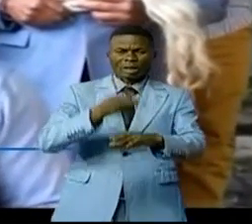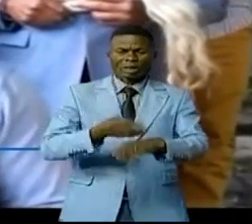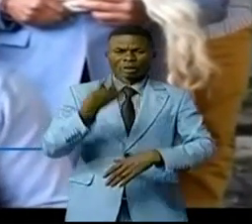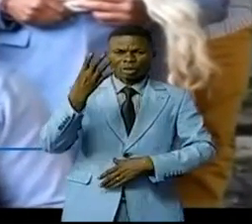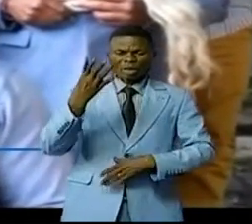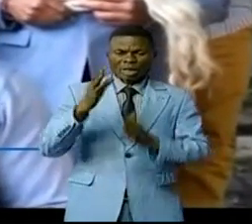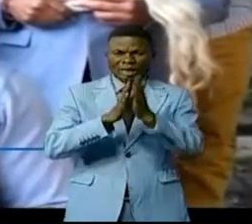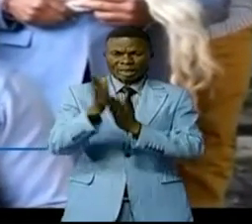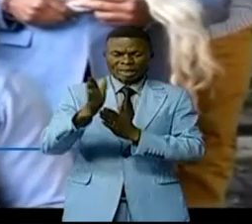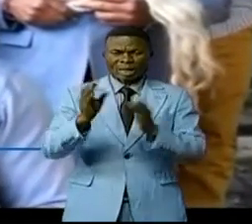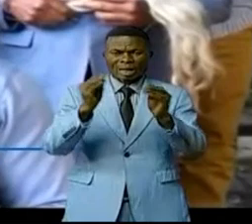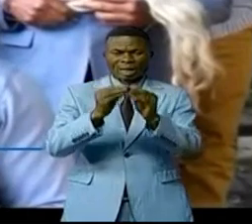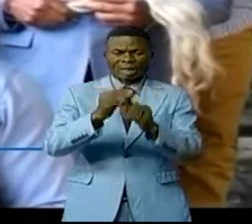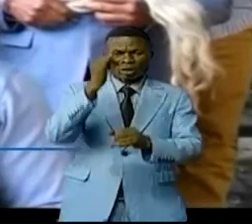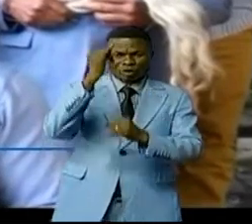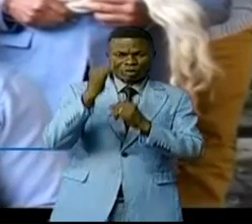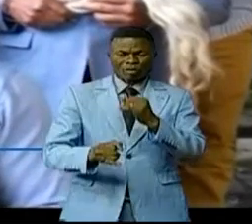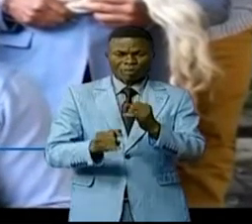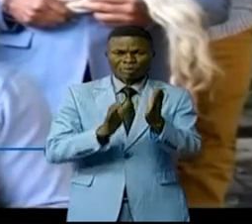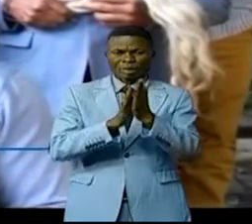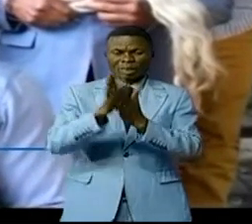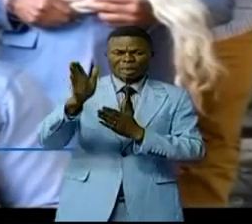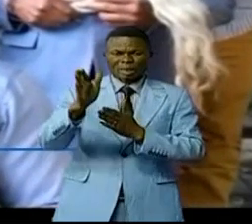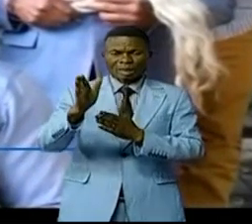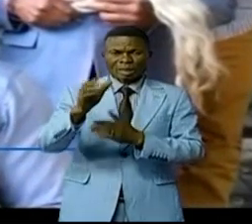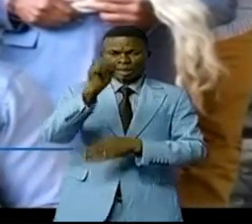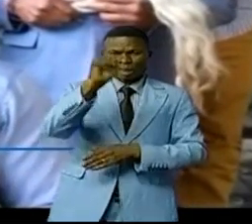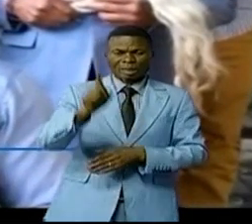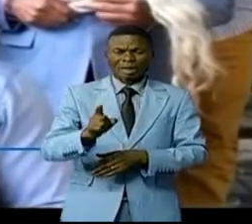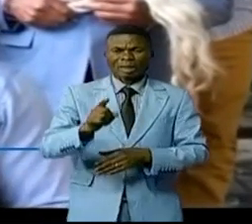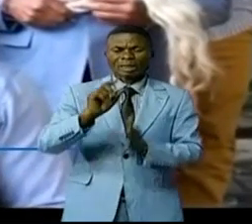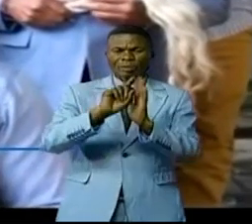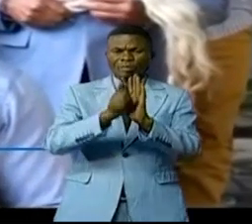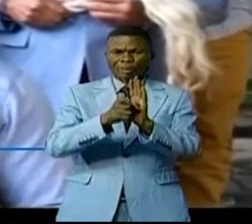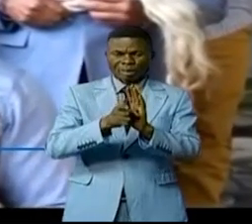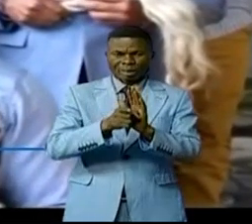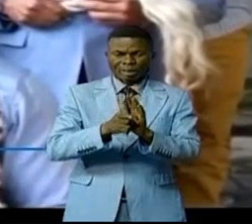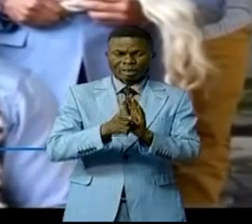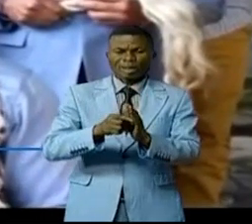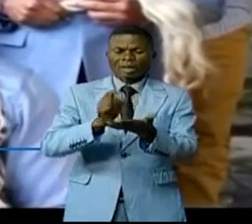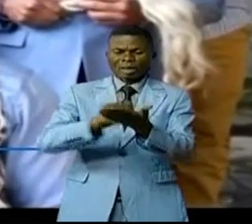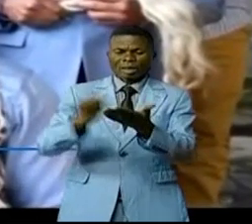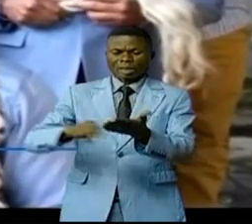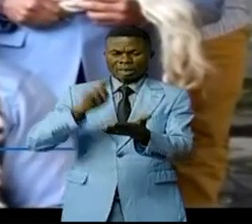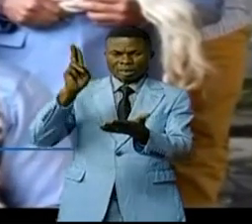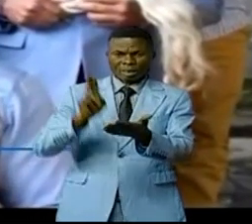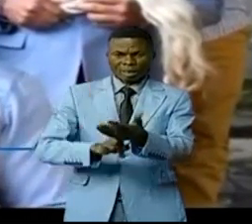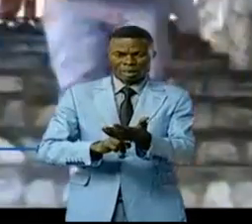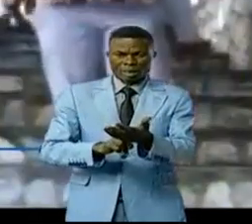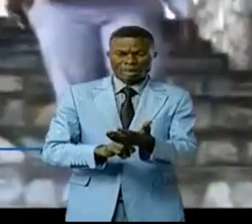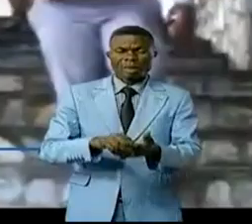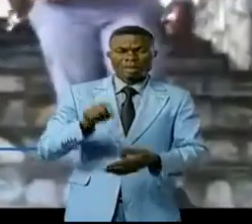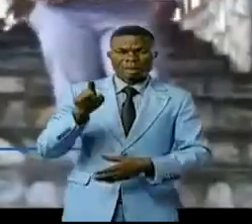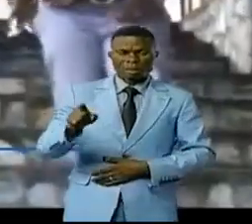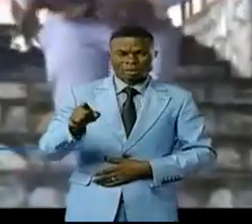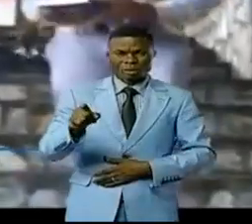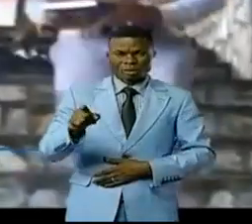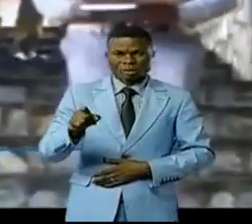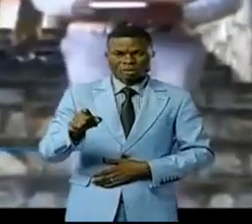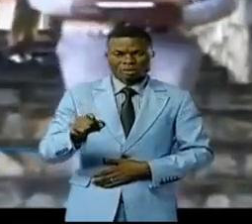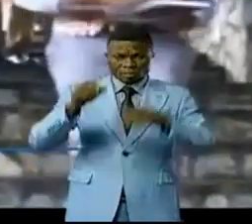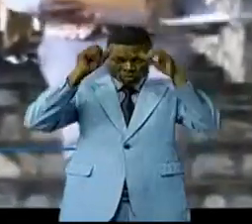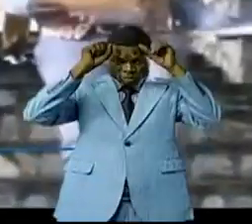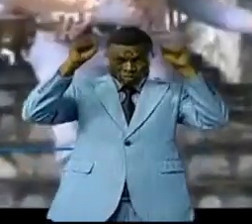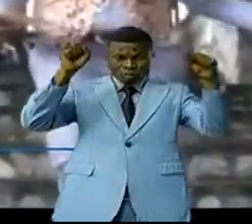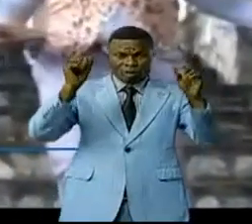la réunion a pris fin à 15h. 30 minutes. Le rapporteur Mwami Kahombo 4 David, le